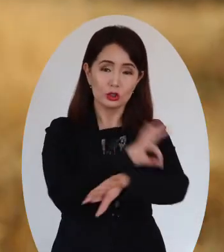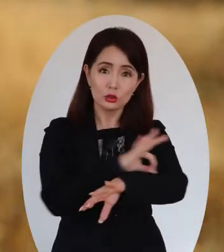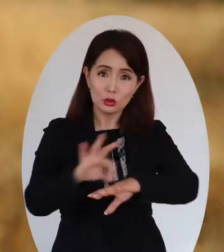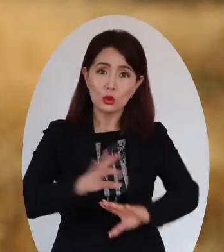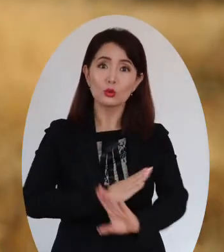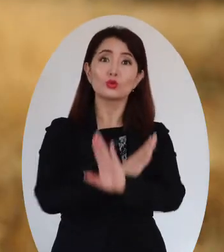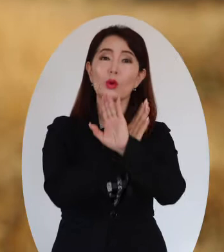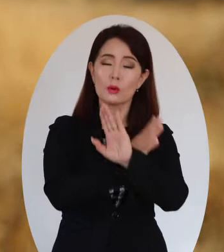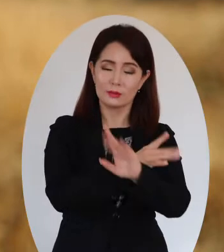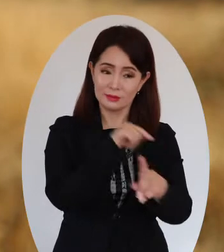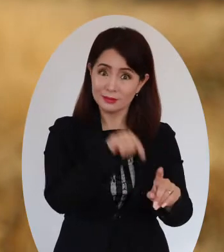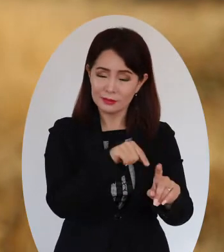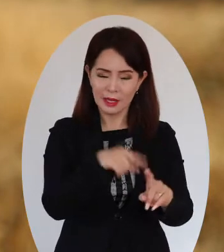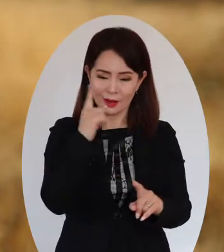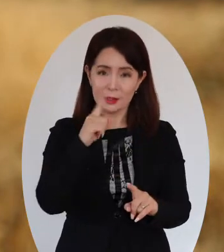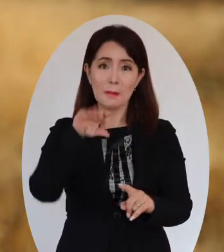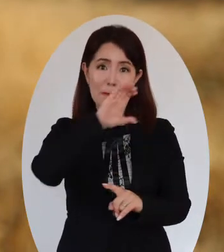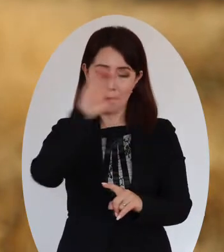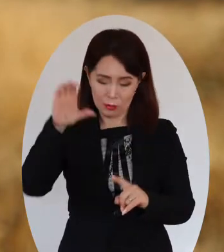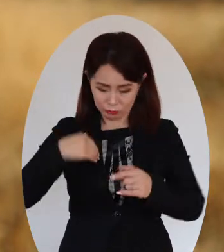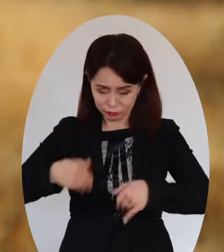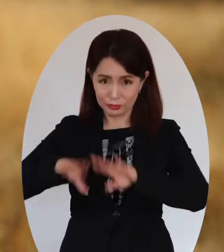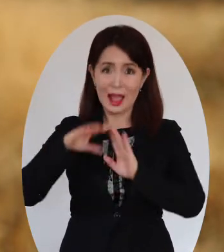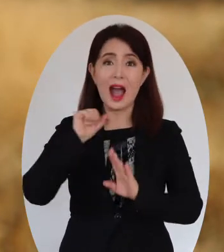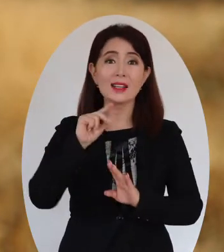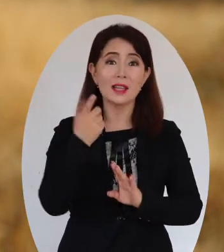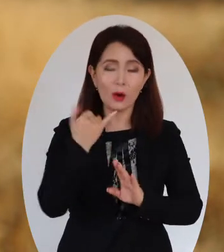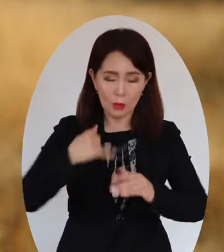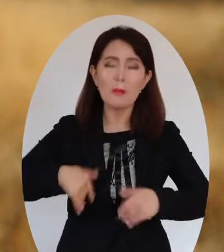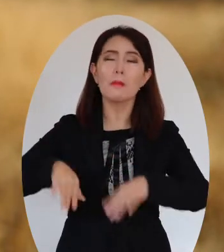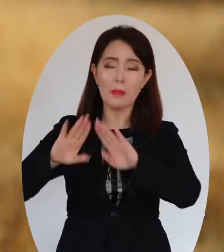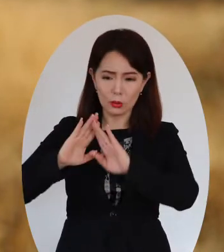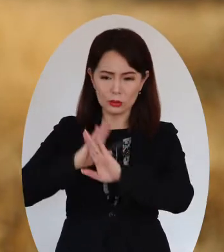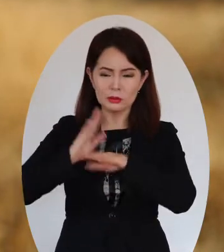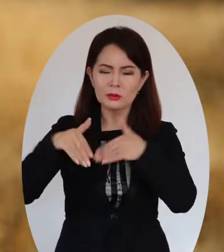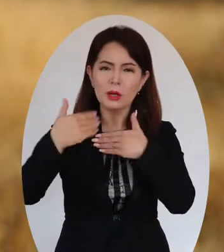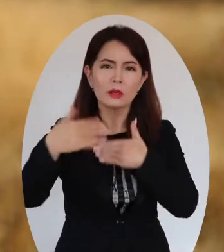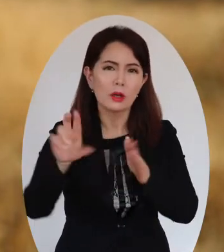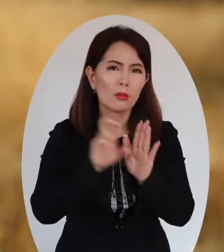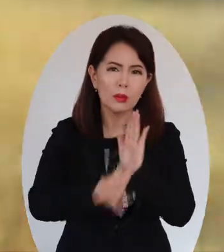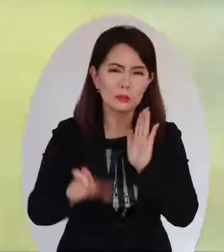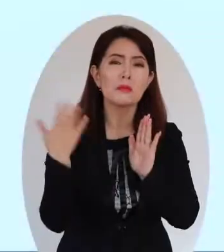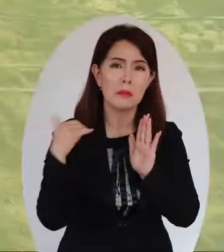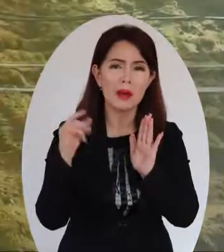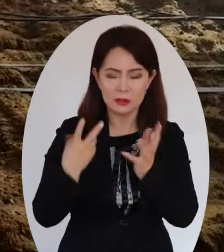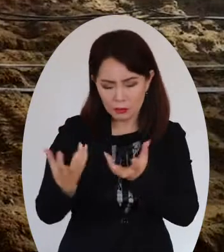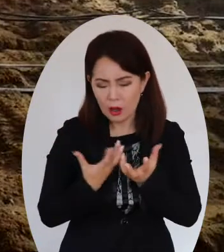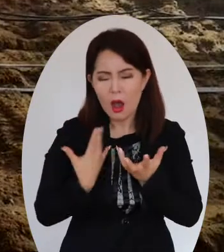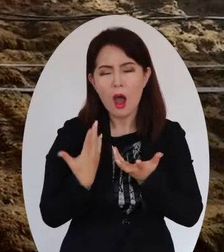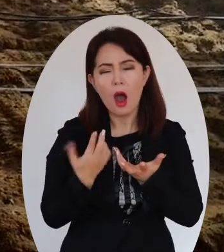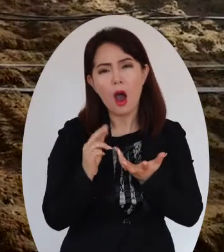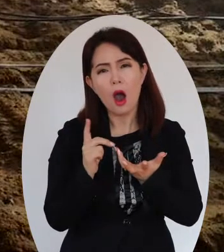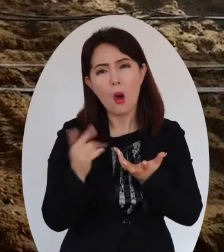одоо нөгөө зөвхөн аж ахуйгаа байгуулсан байдаг цаашаа явах ямар ч боломжгүй байсан л да. Тэгээд хэдүүлээ яах вэ гэд байж атал